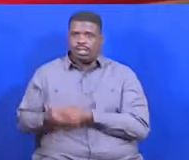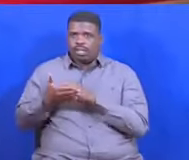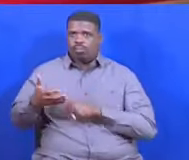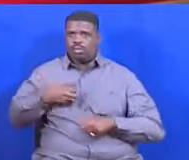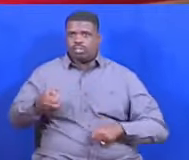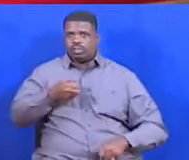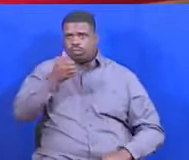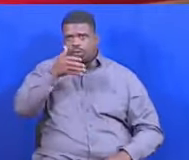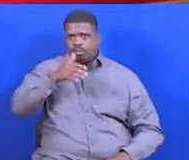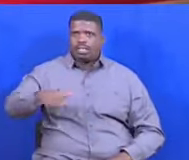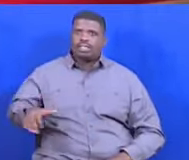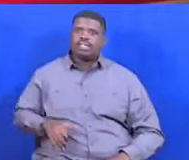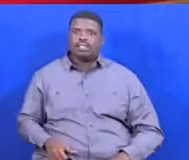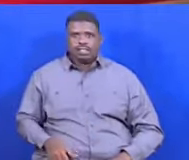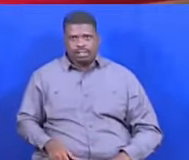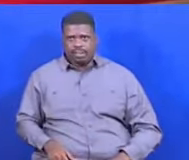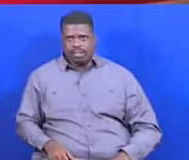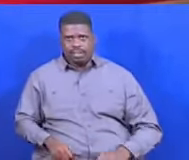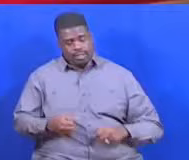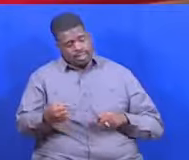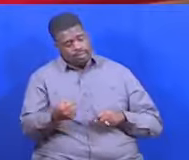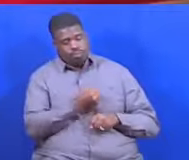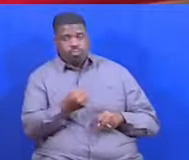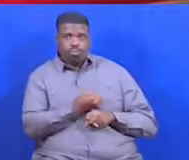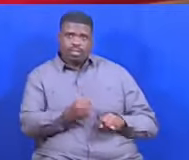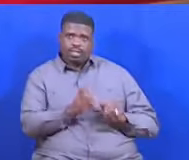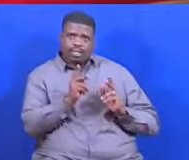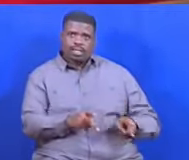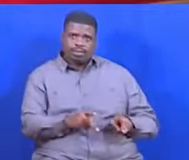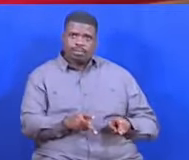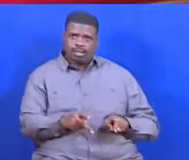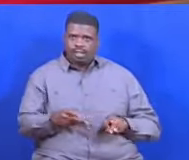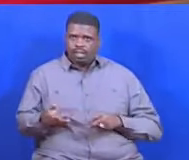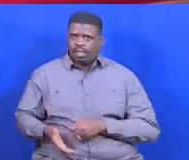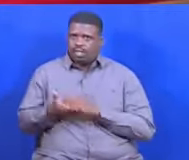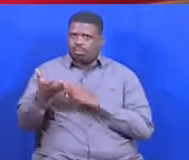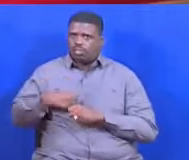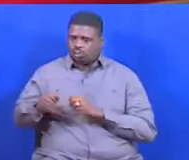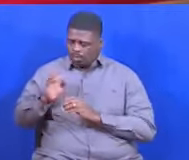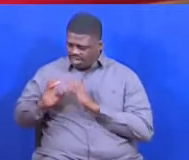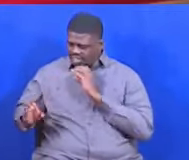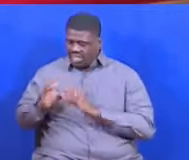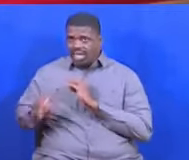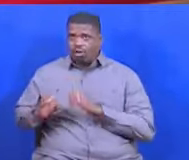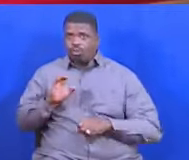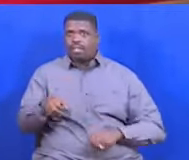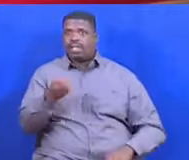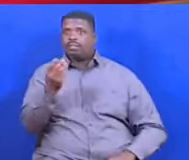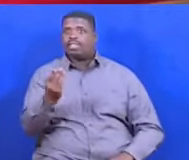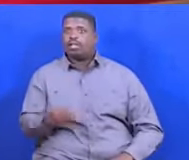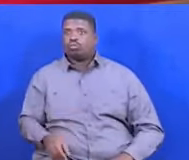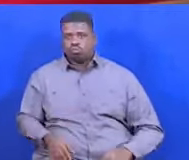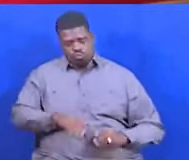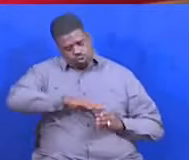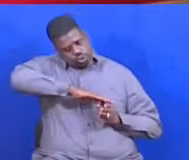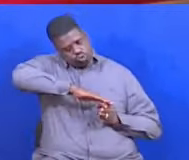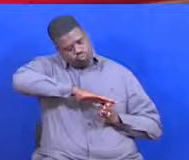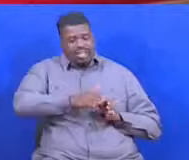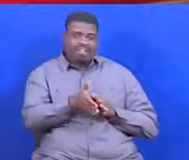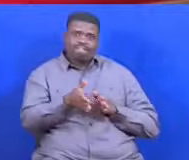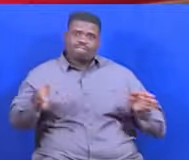naibu waziri wa maji, ambapo nimetumika kama naibu waziri wa mawasiliano kwa miaka mitatu. Napenda kutumia fursa